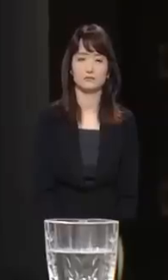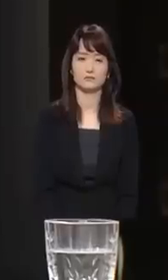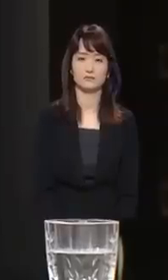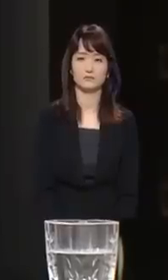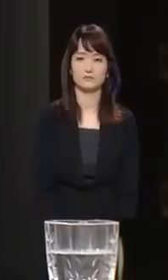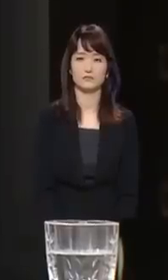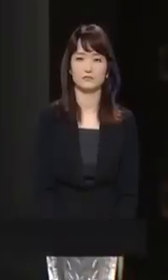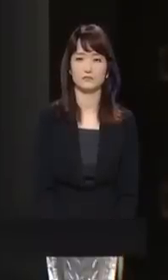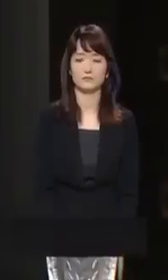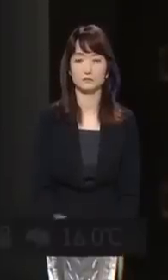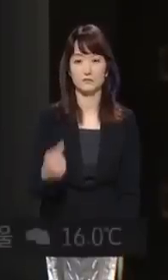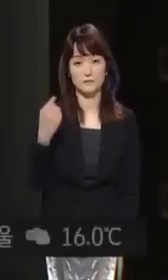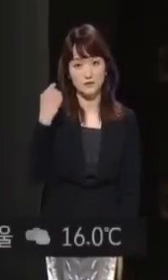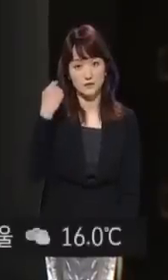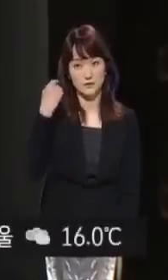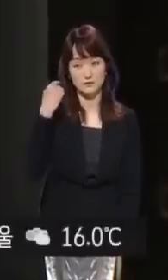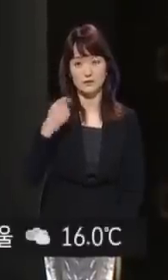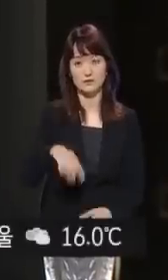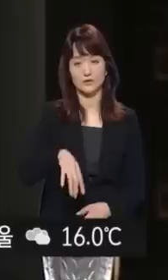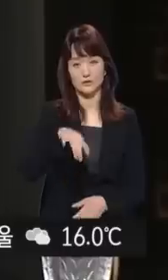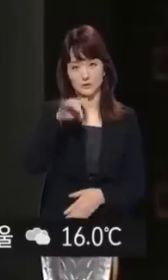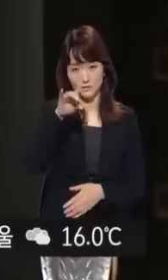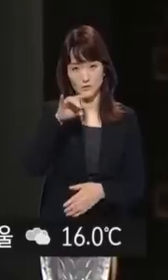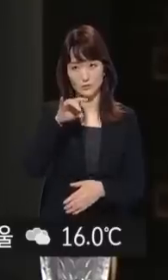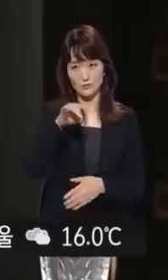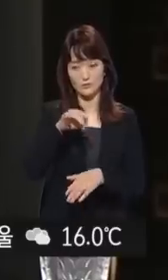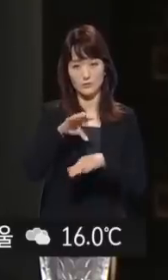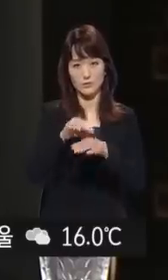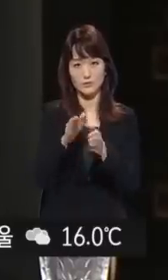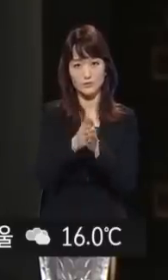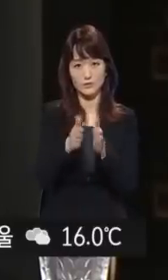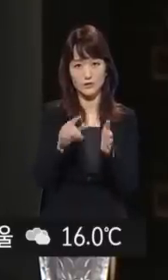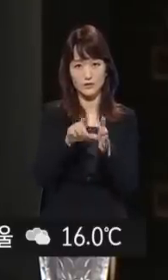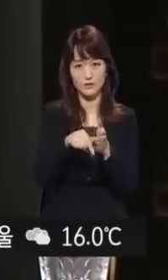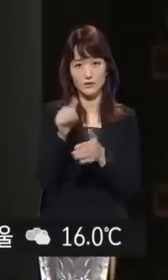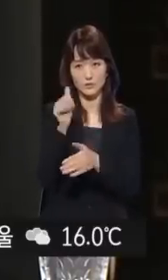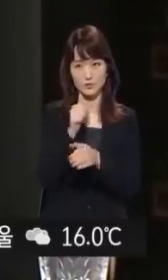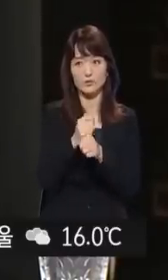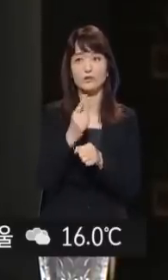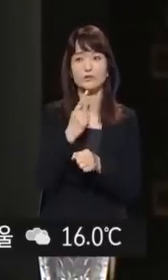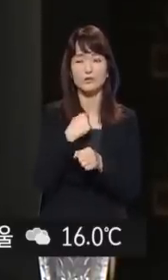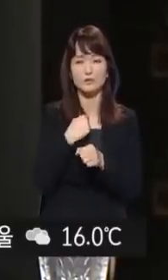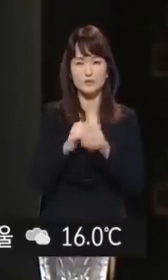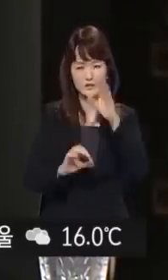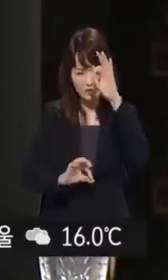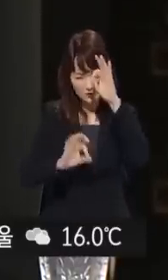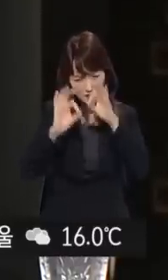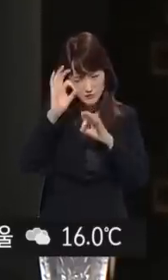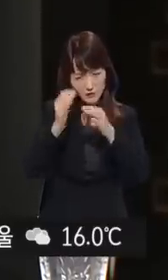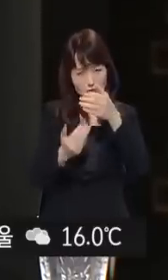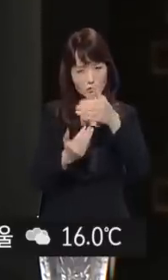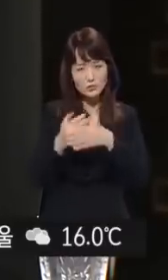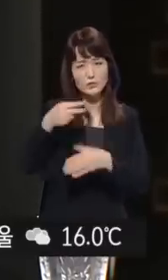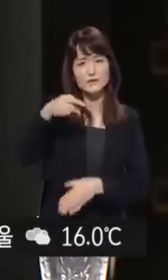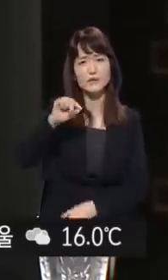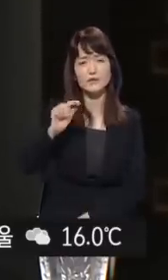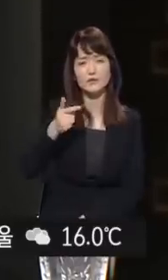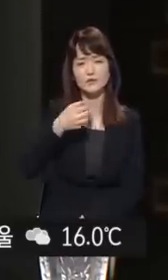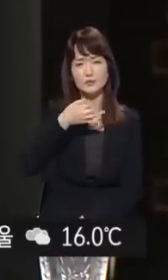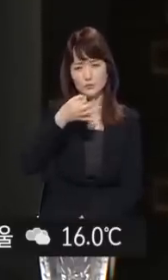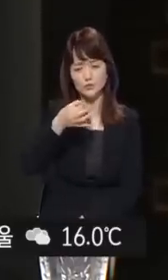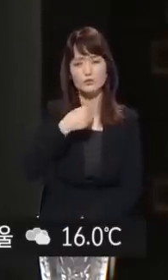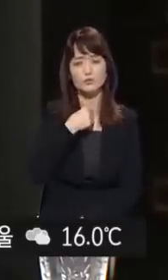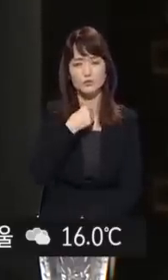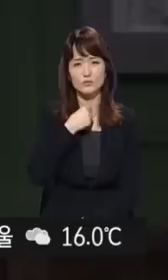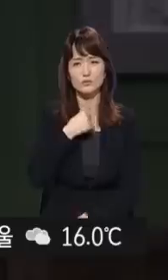이거 어제 제가 오프닝에서 소개했던 그 사고 사건 사건이라고 하고 싶습니다 저는네